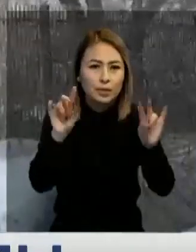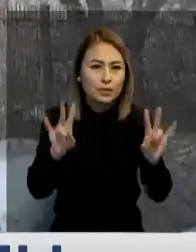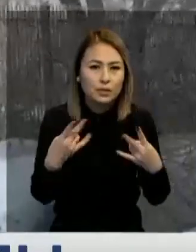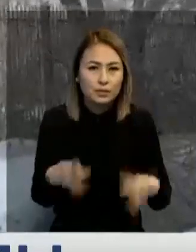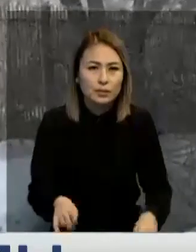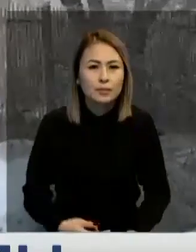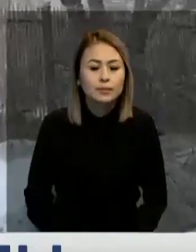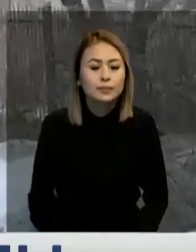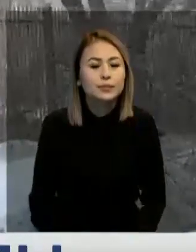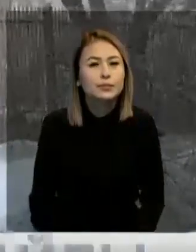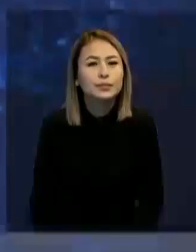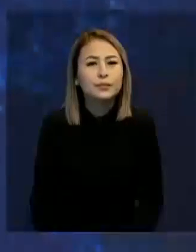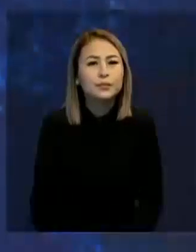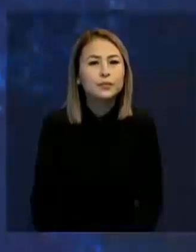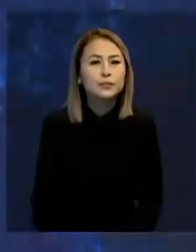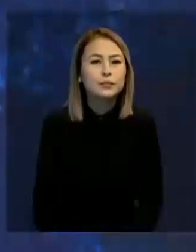сұраймыз.